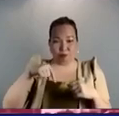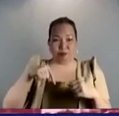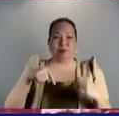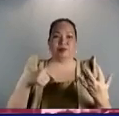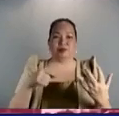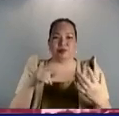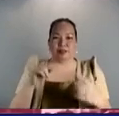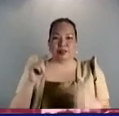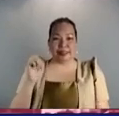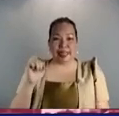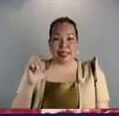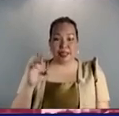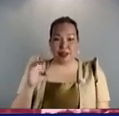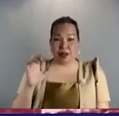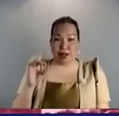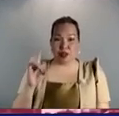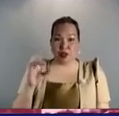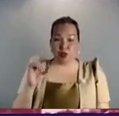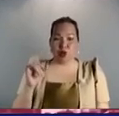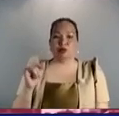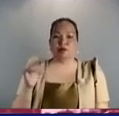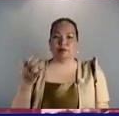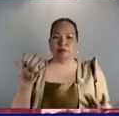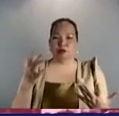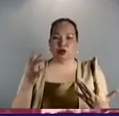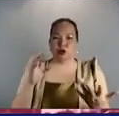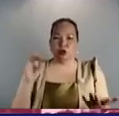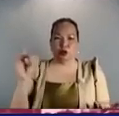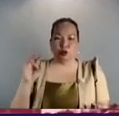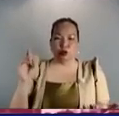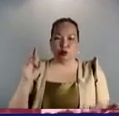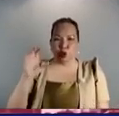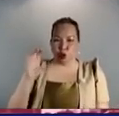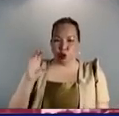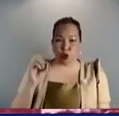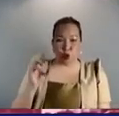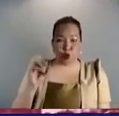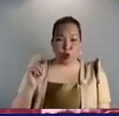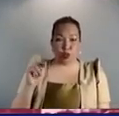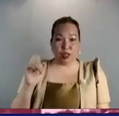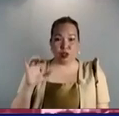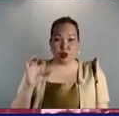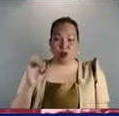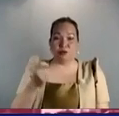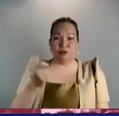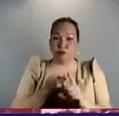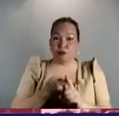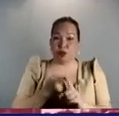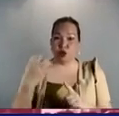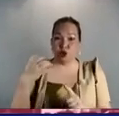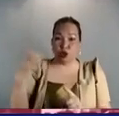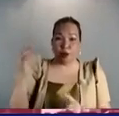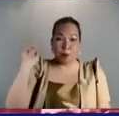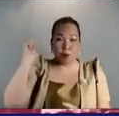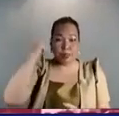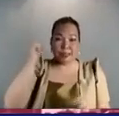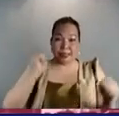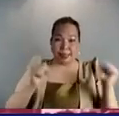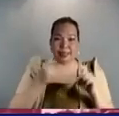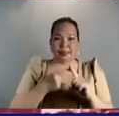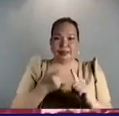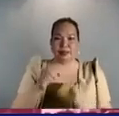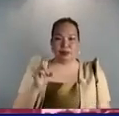Coronacion. Siya po ang chair ng Department of Political Science sa University of Santo Tomas. Dr. Dennis, thank you so much